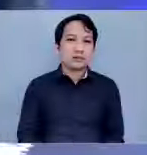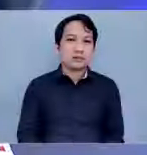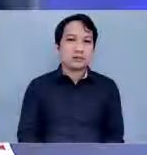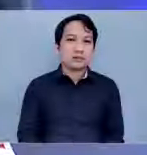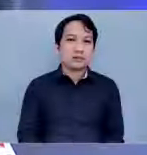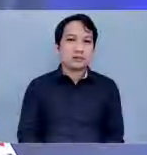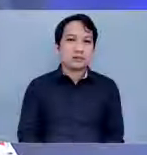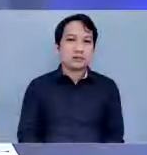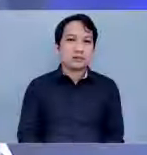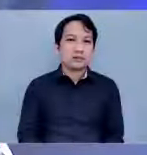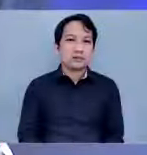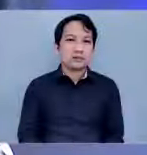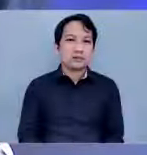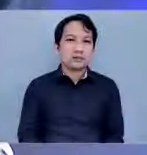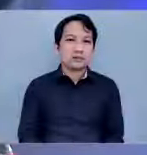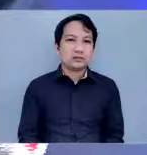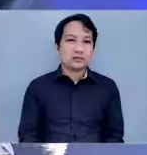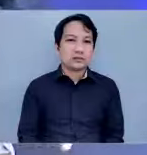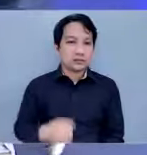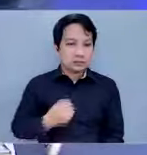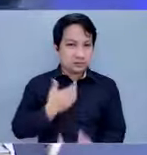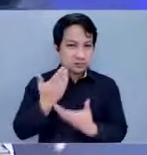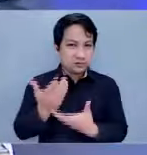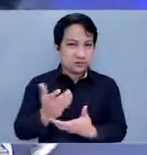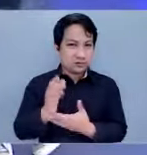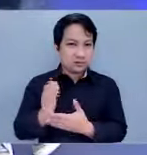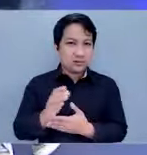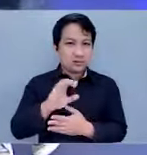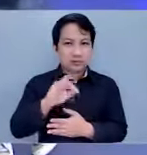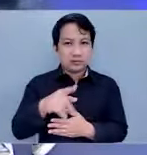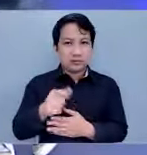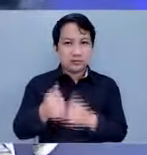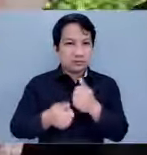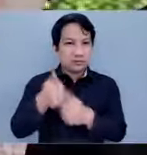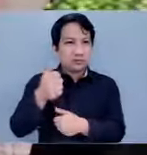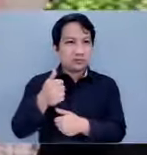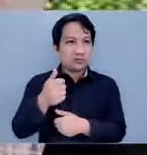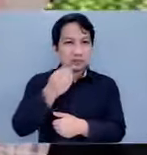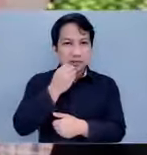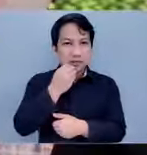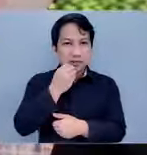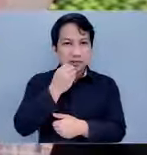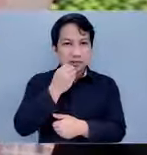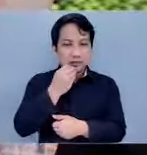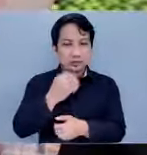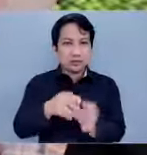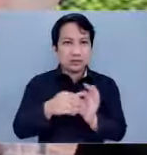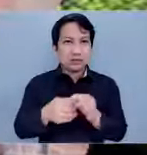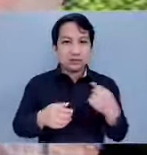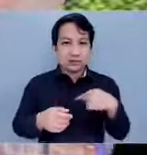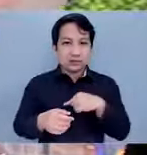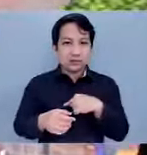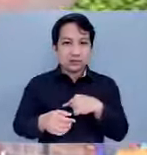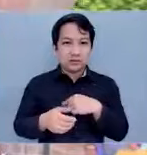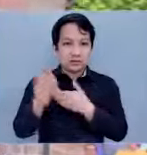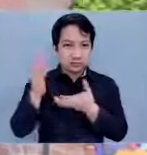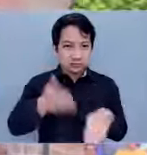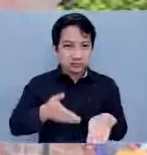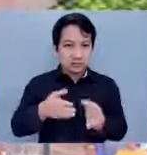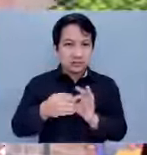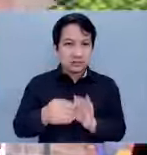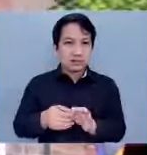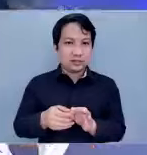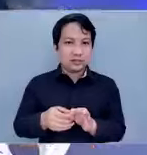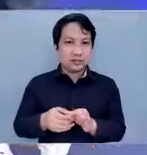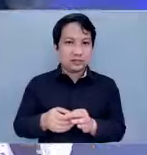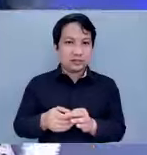At para mas ma-impress pa tayo sa kanilang empanalong empanada, may pang empanada rin sila na dinala dito sa studio at makasama natin ng